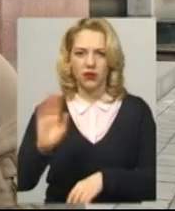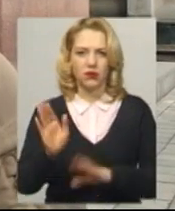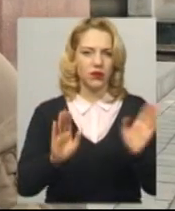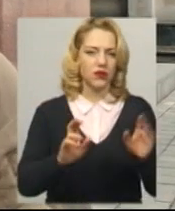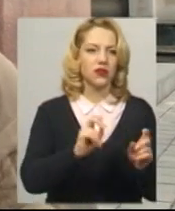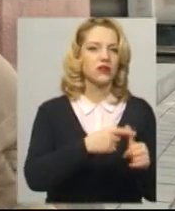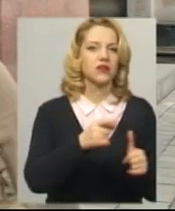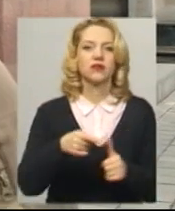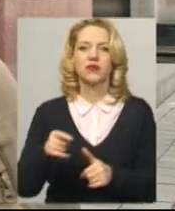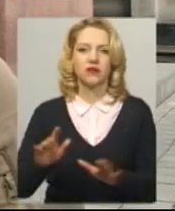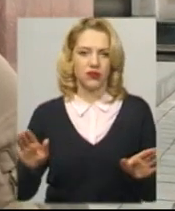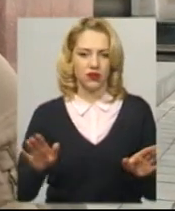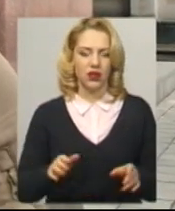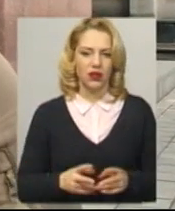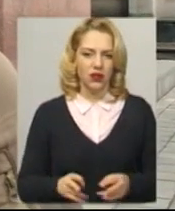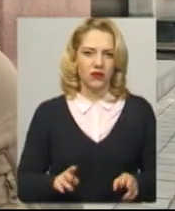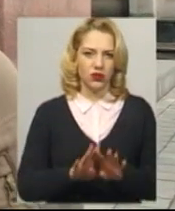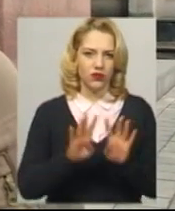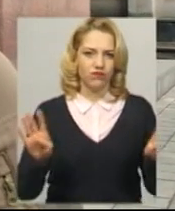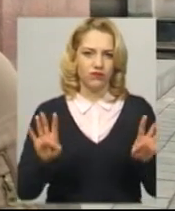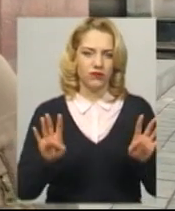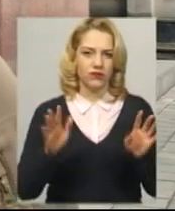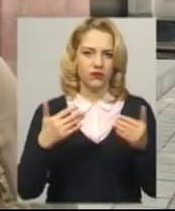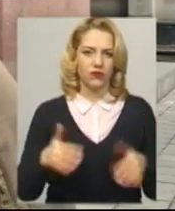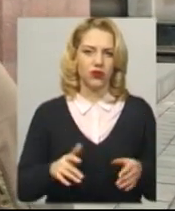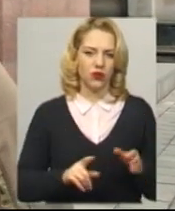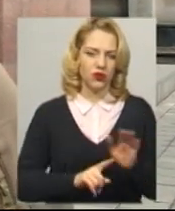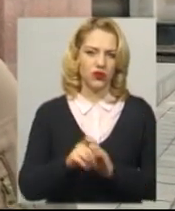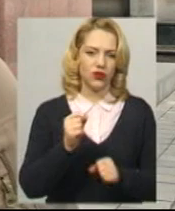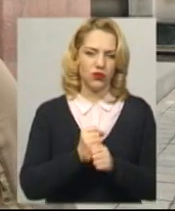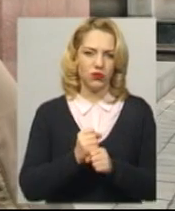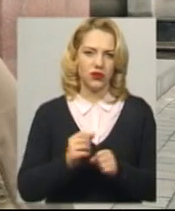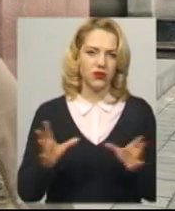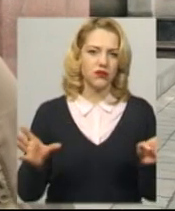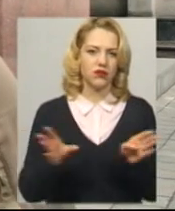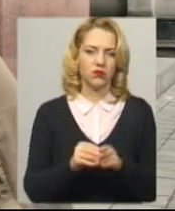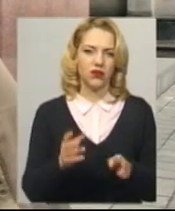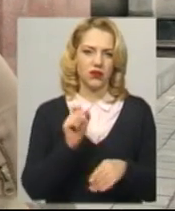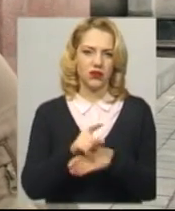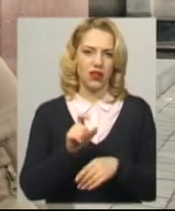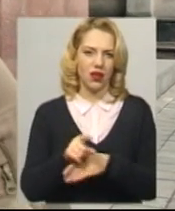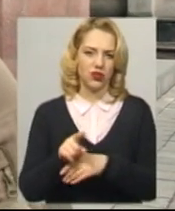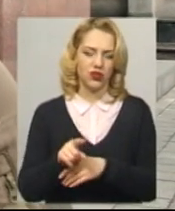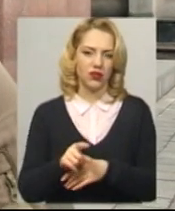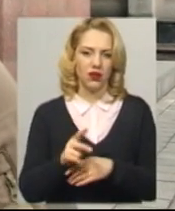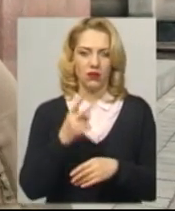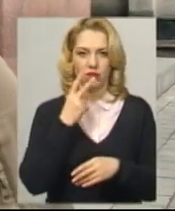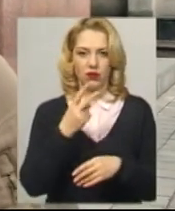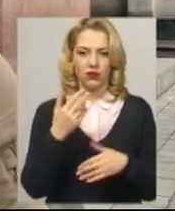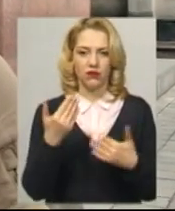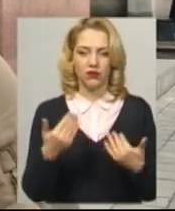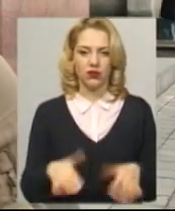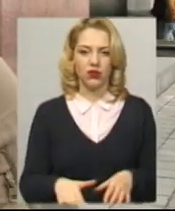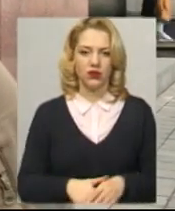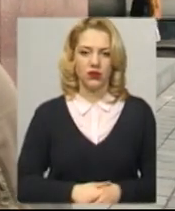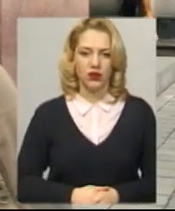звати, все стали в плече, нам почали робити спільні якісь задачі, потім бах, дивишся вже в новинах, коли ти